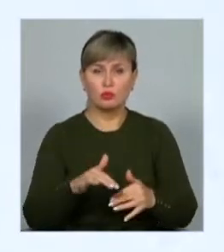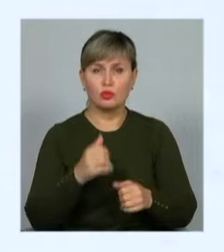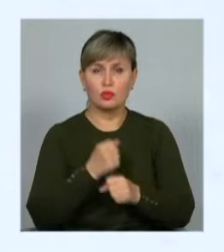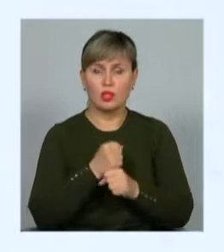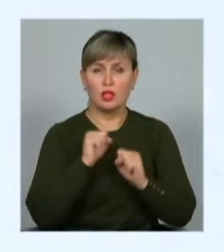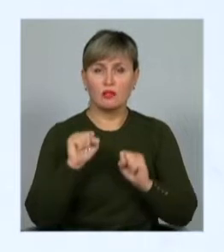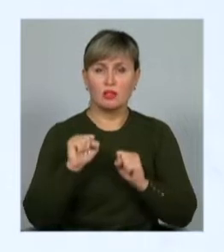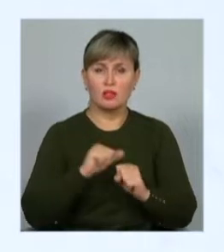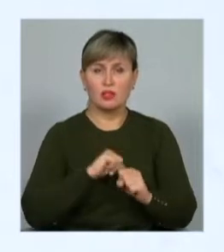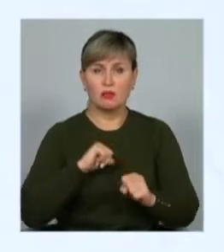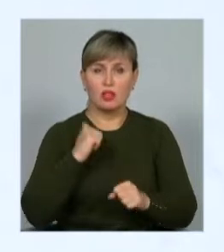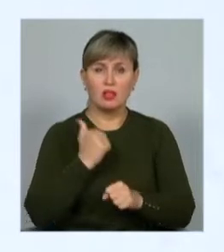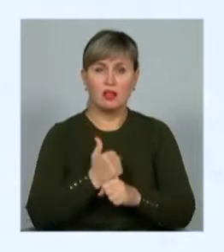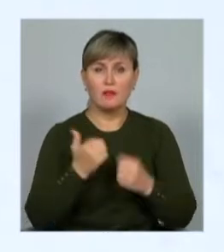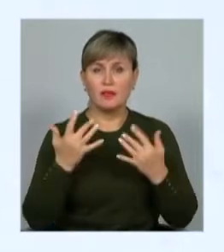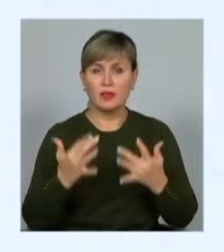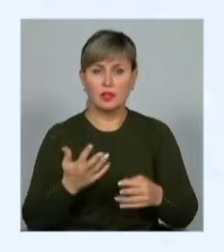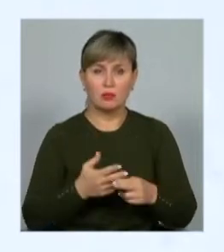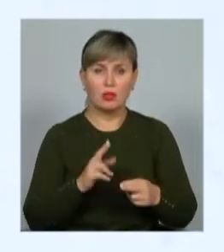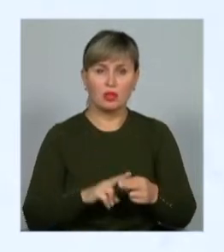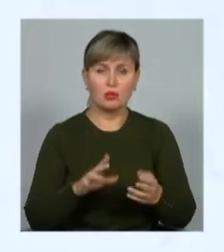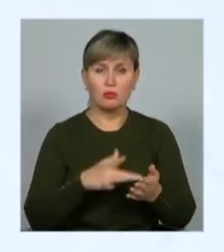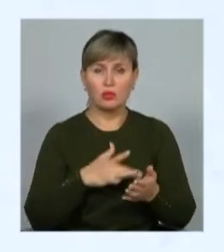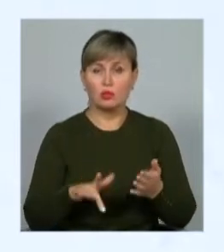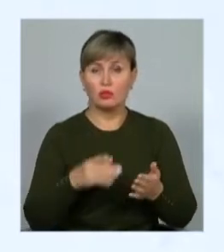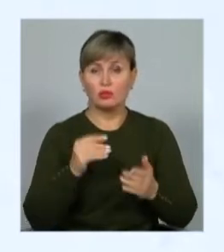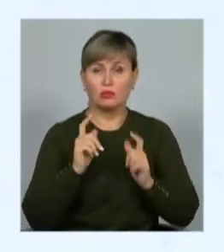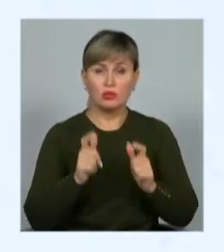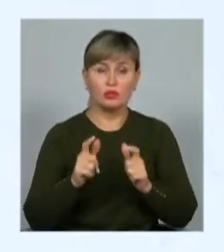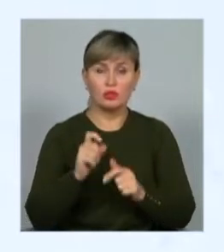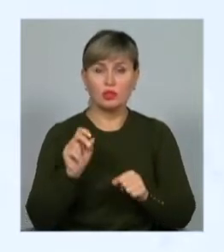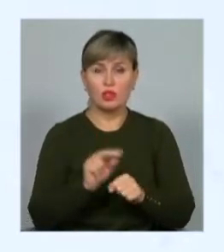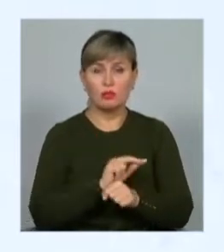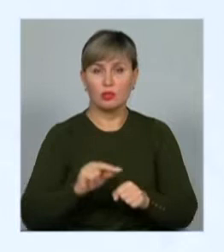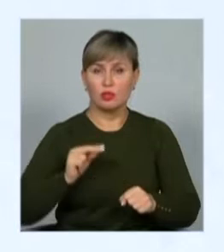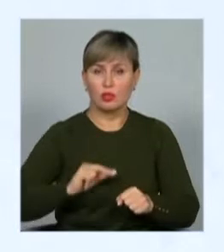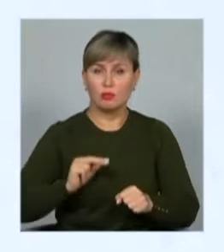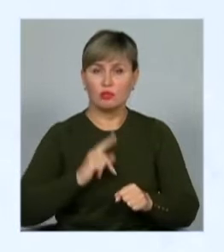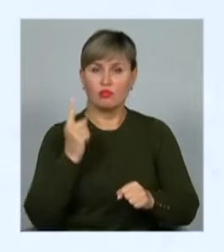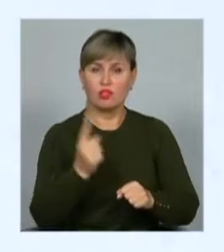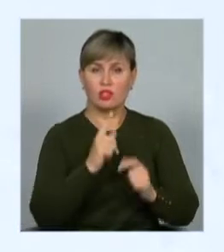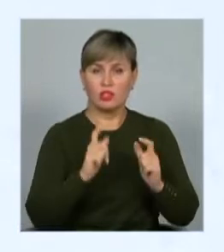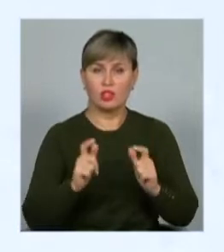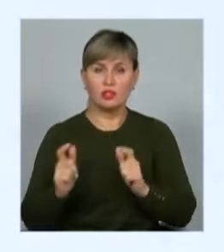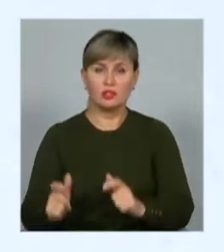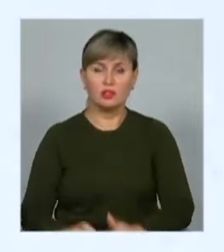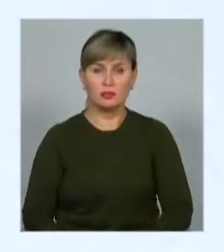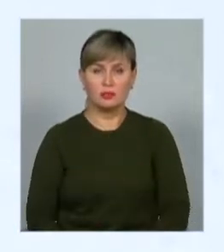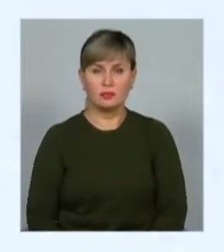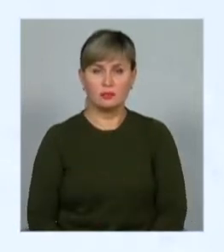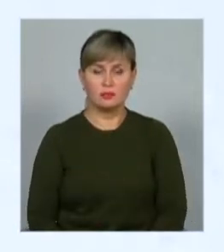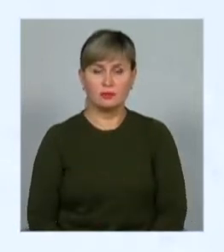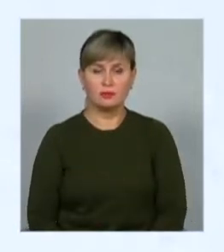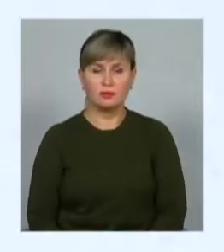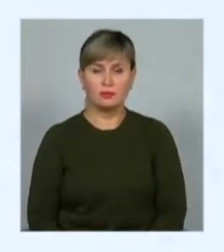адвоката. Самое главное требование – это перерасчет сумм, выставленных за ремонтные работы в квитанциях. Мира Альжанова, Данияр Умар,